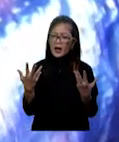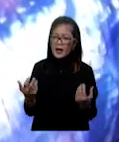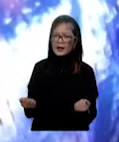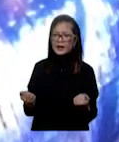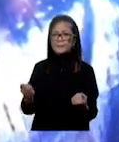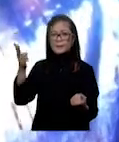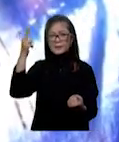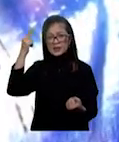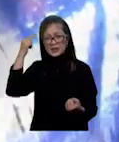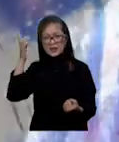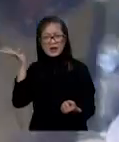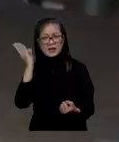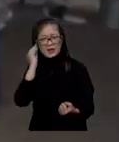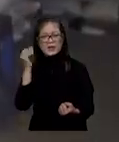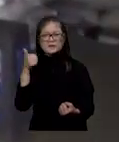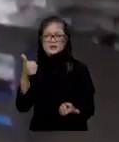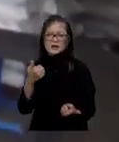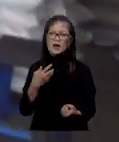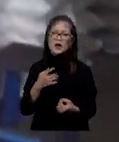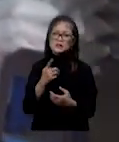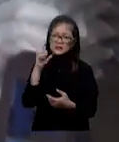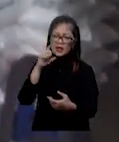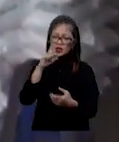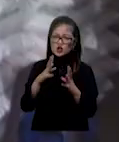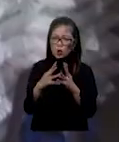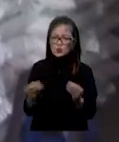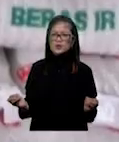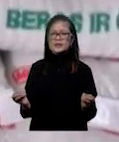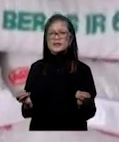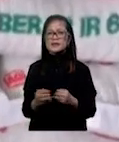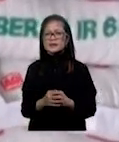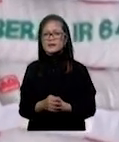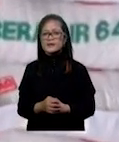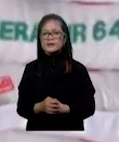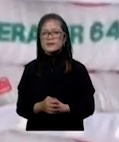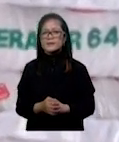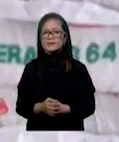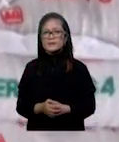merupakan makanan pokok masyarakat. Tim Liputan News melaporkan.